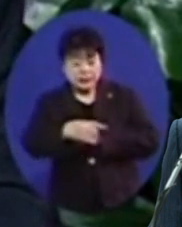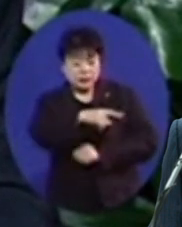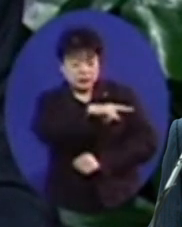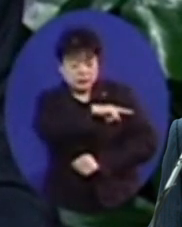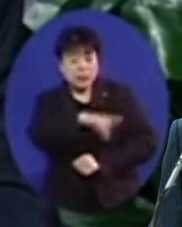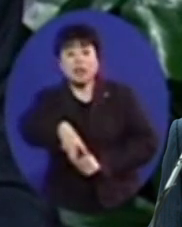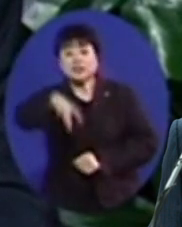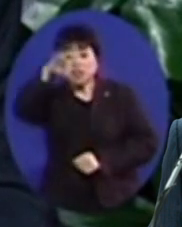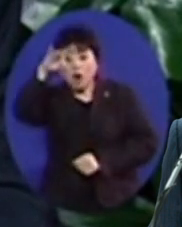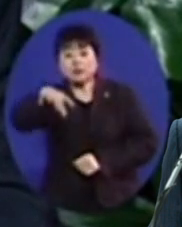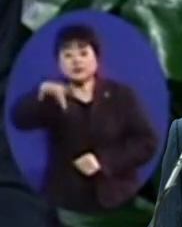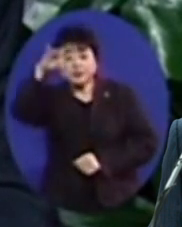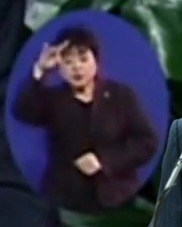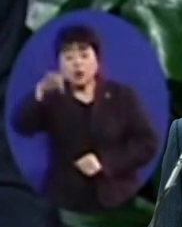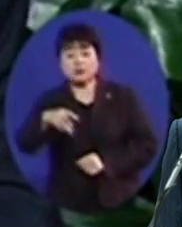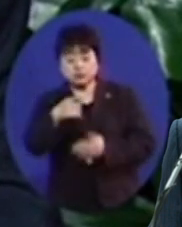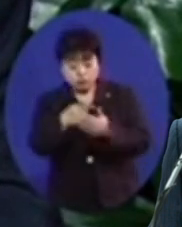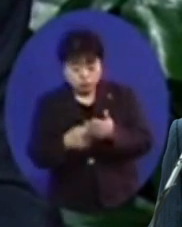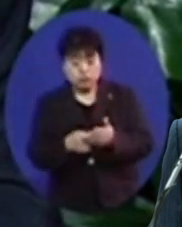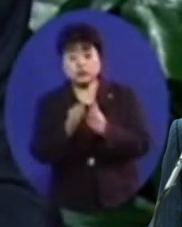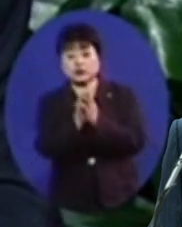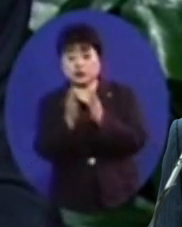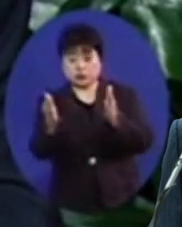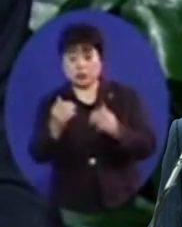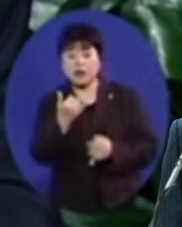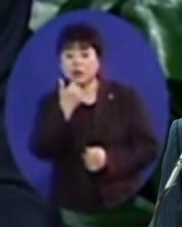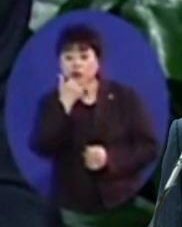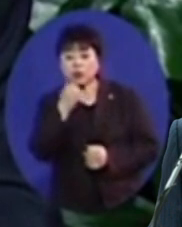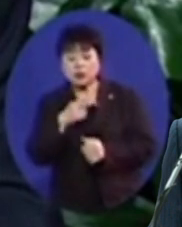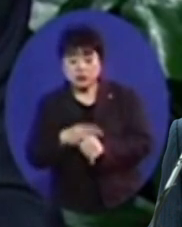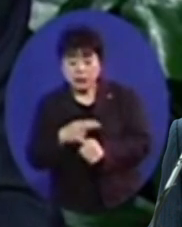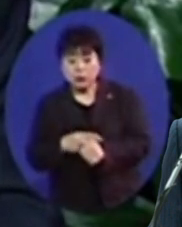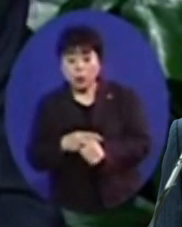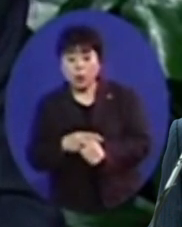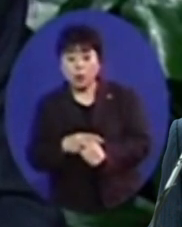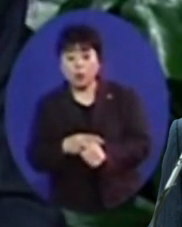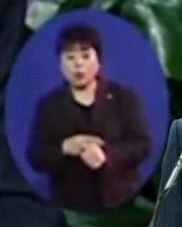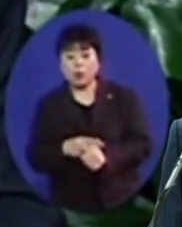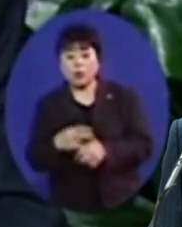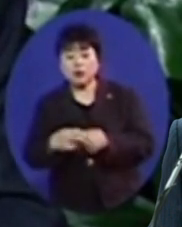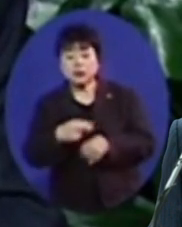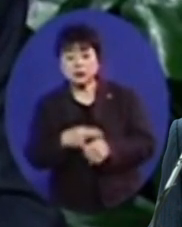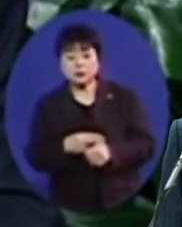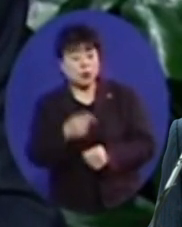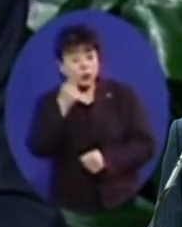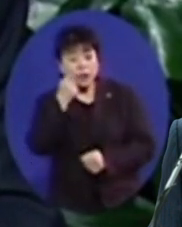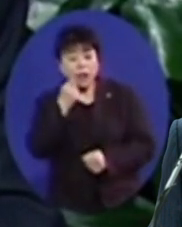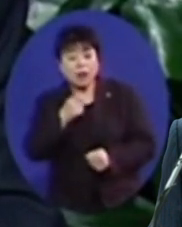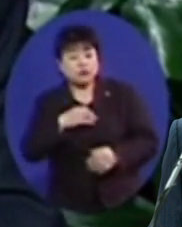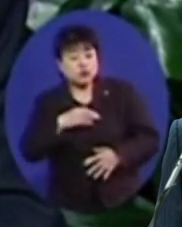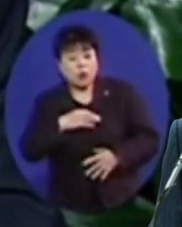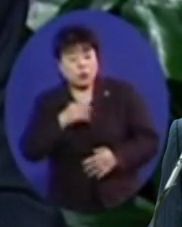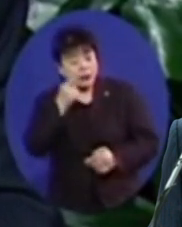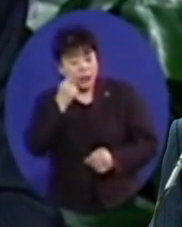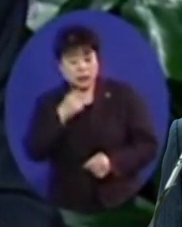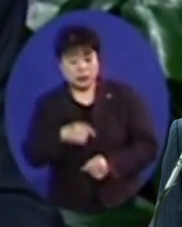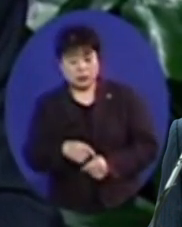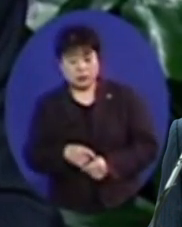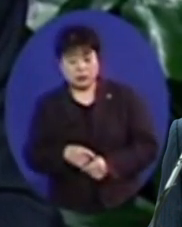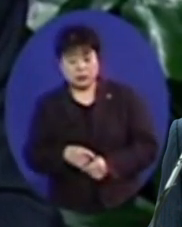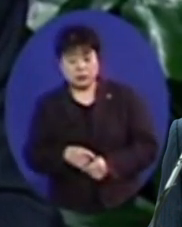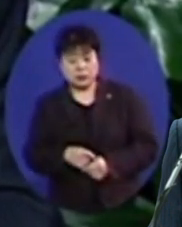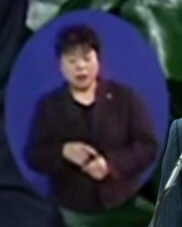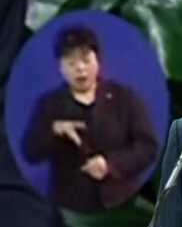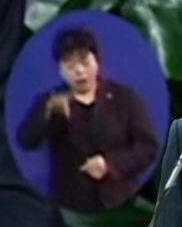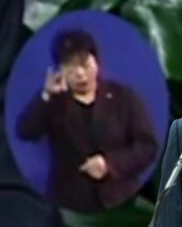처음으로 하도록 됐습니다. 독일의 의사들도 선택 안 하려고 그래요. 겁을 내서. 아무도 한 적이